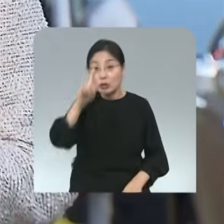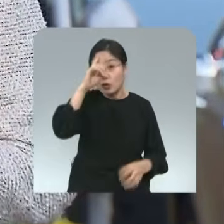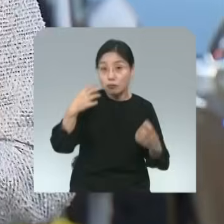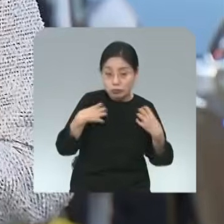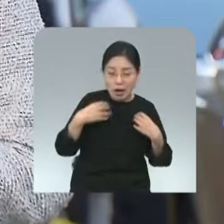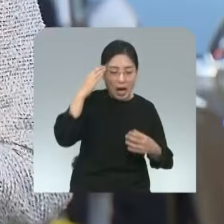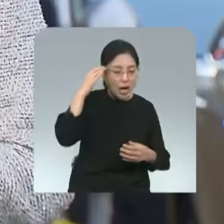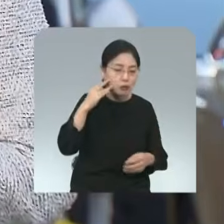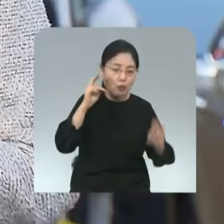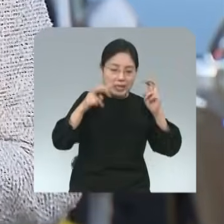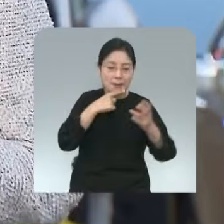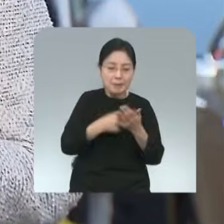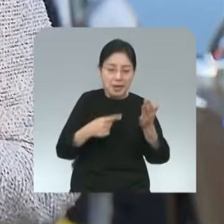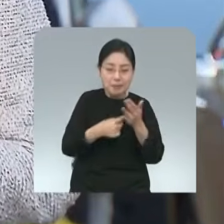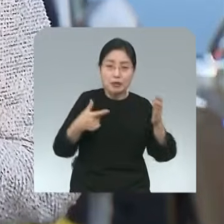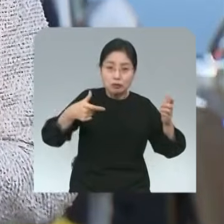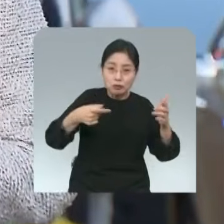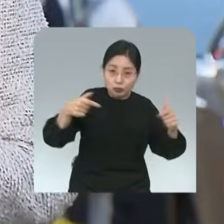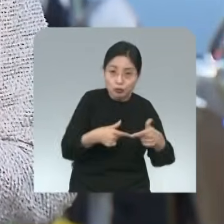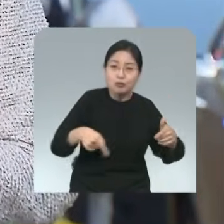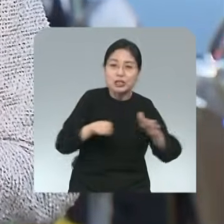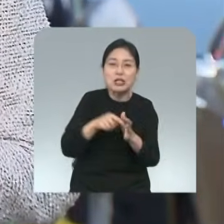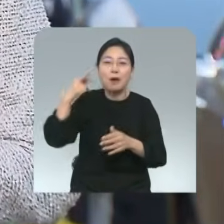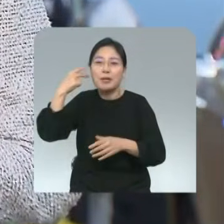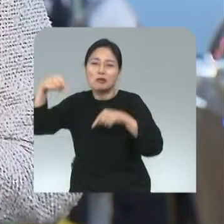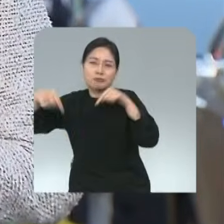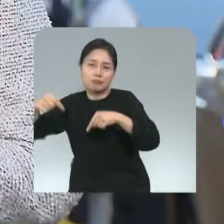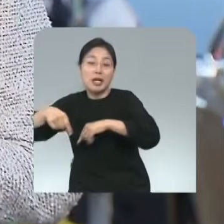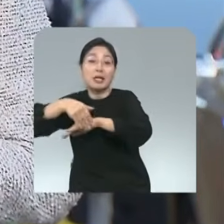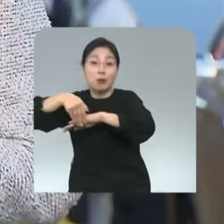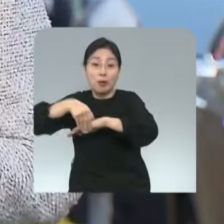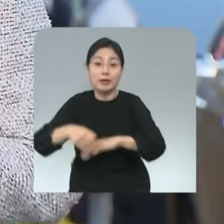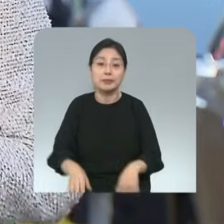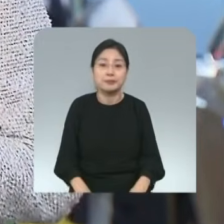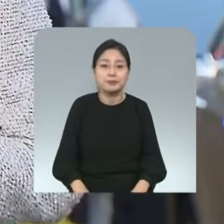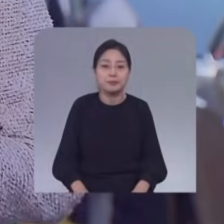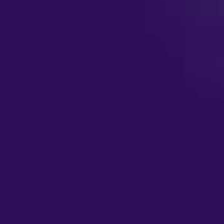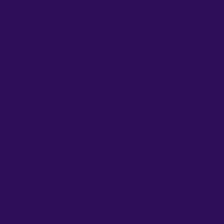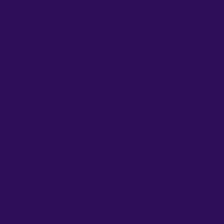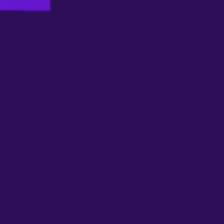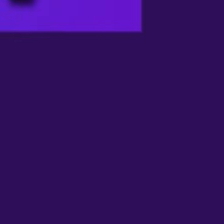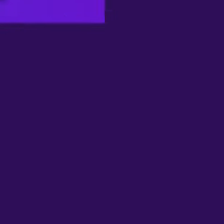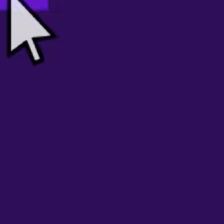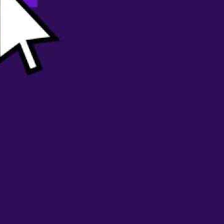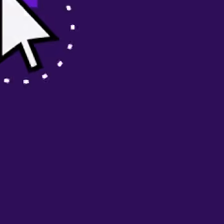미국과 절차 등을 협의한다는 입장입니다. 워싱턴에서 KBS 뉴스 이정민입니다.